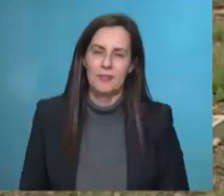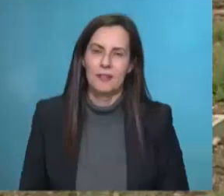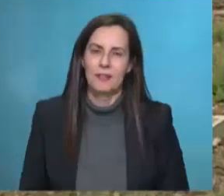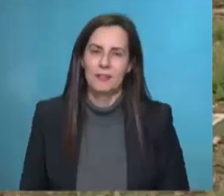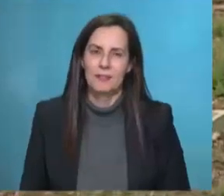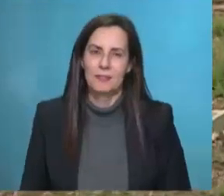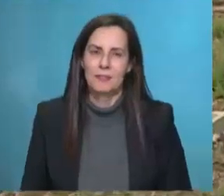בהמשך